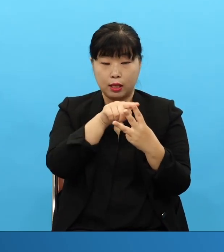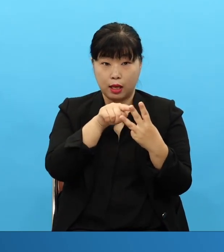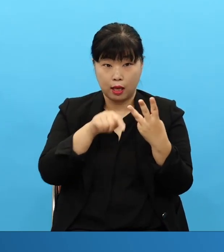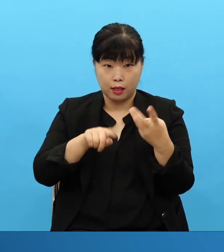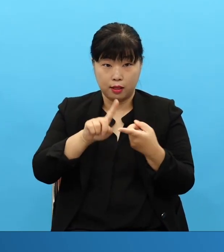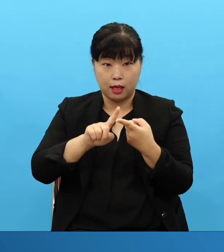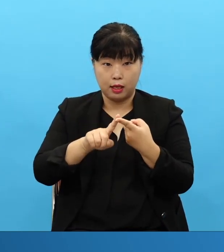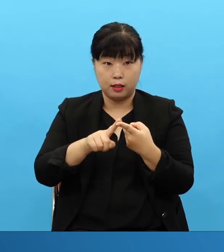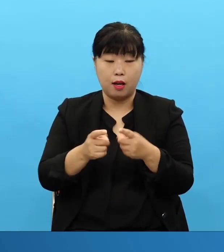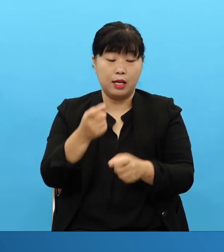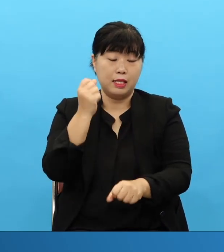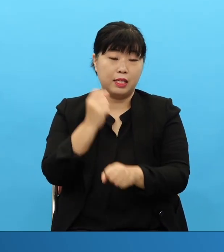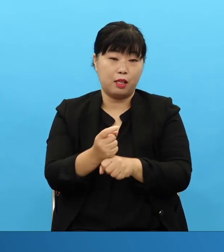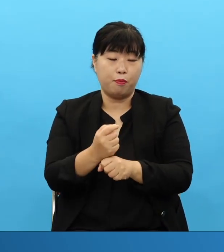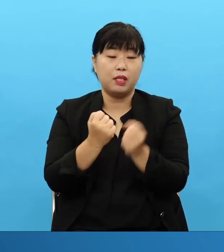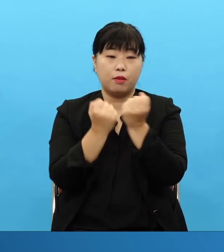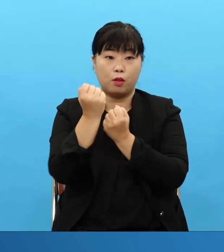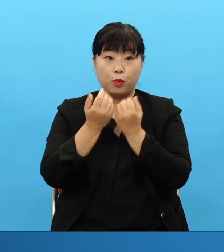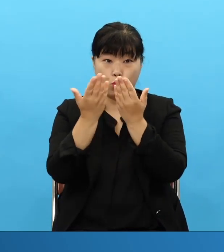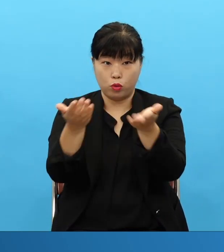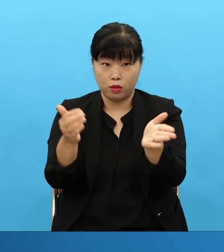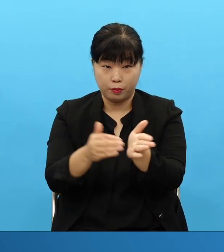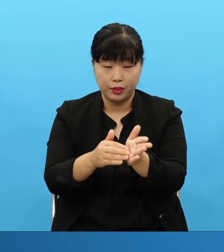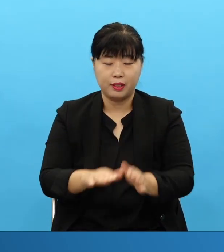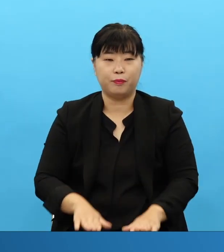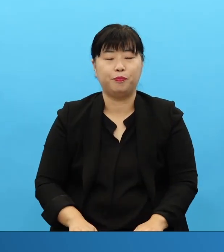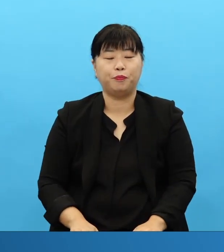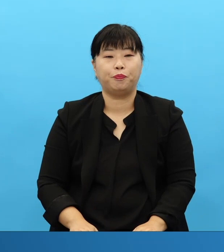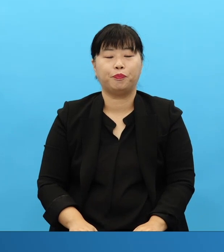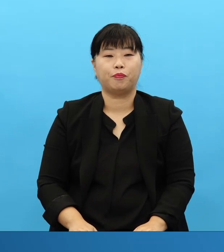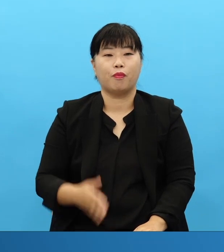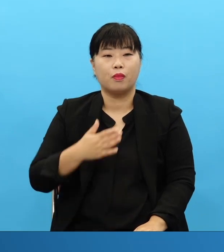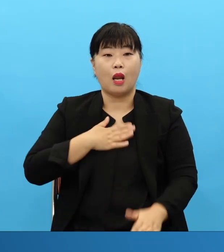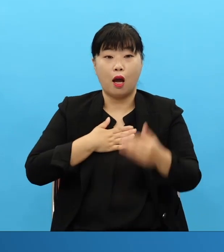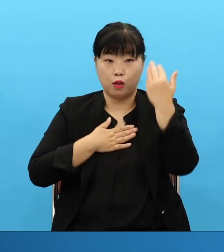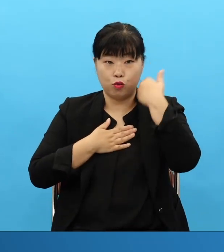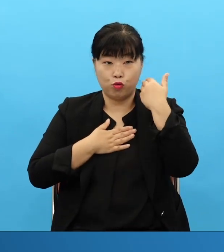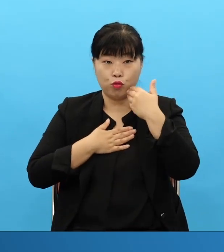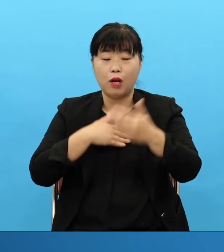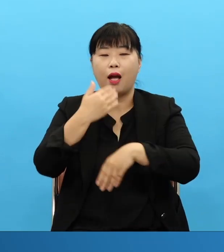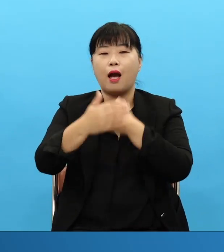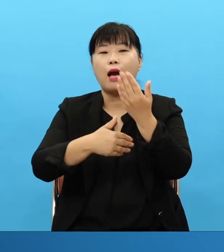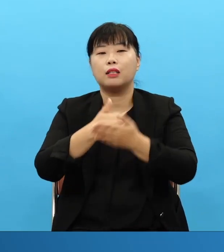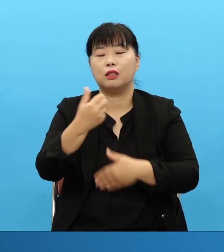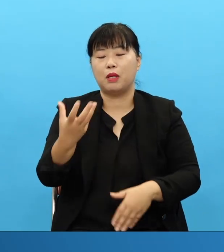praying. 내가 하나님의 성전이 되는 겁니다. It is me becoming the temple of God.